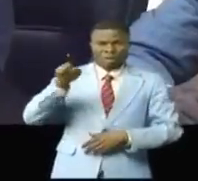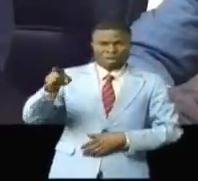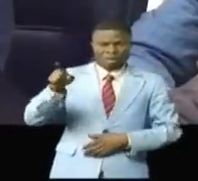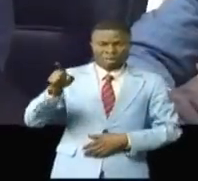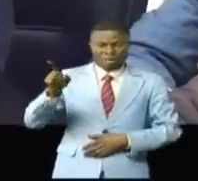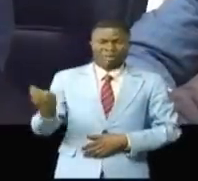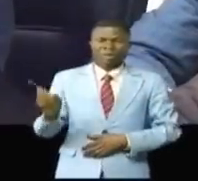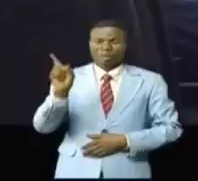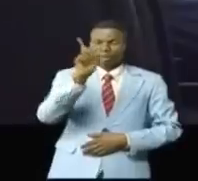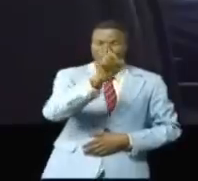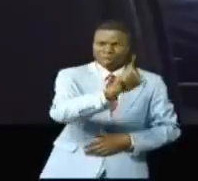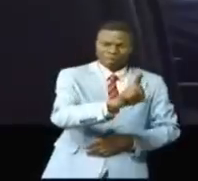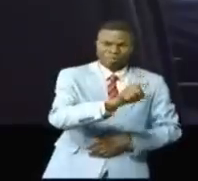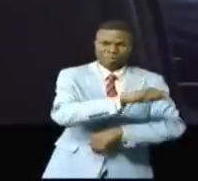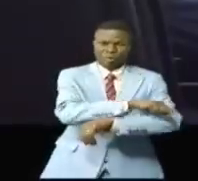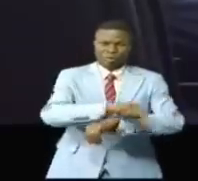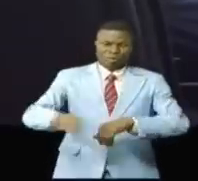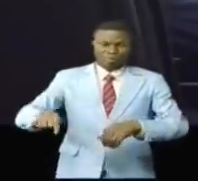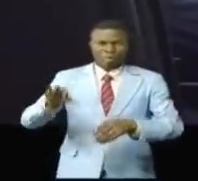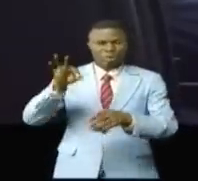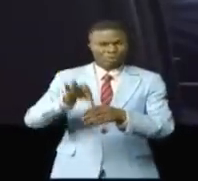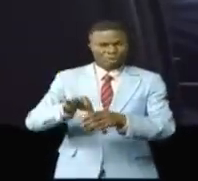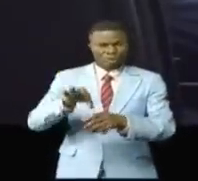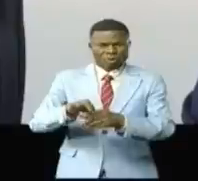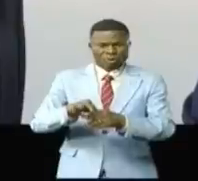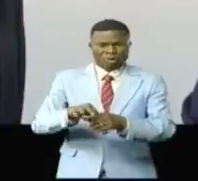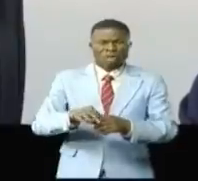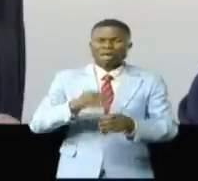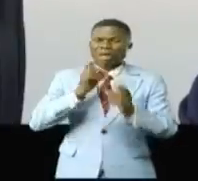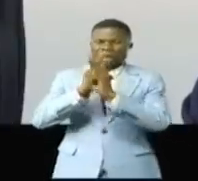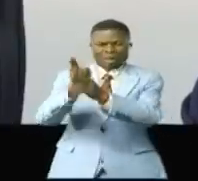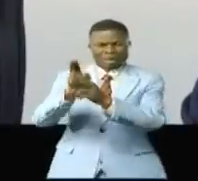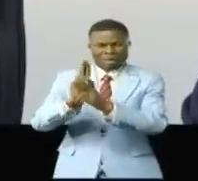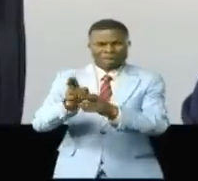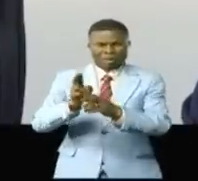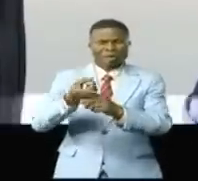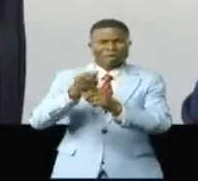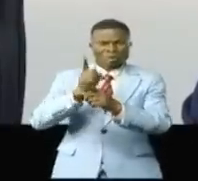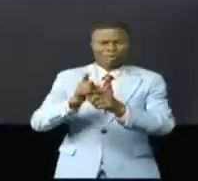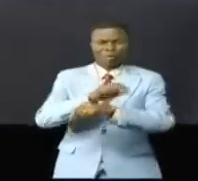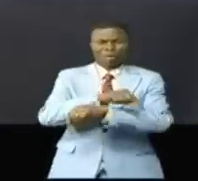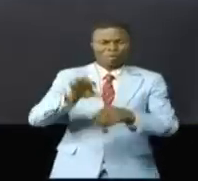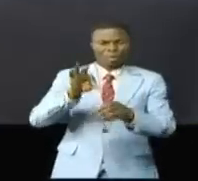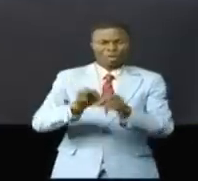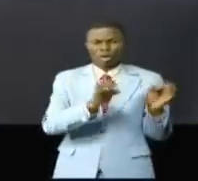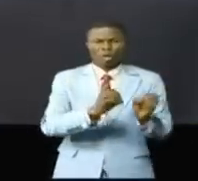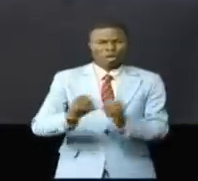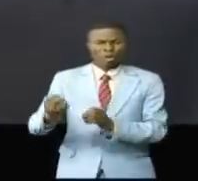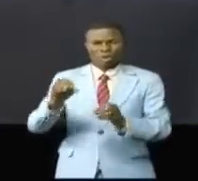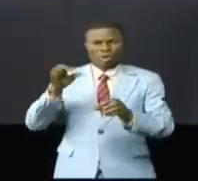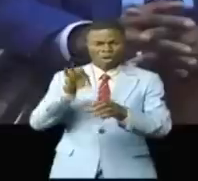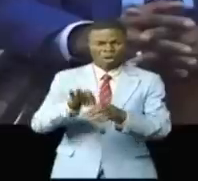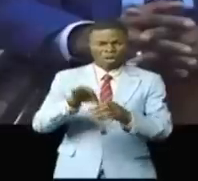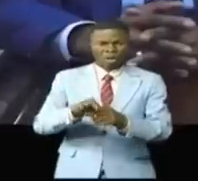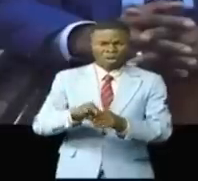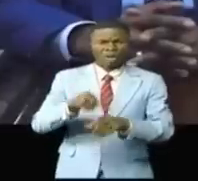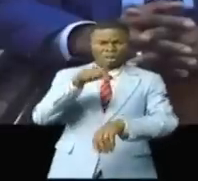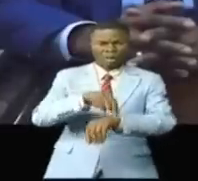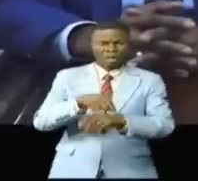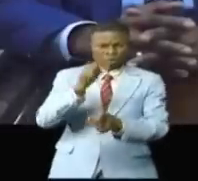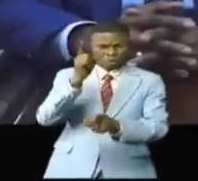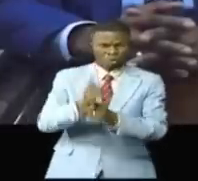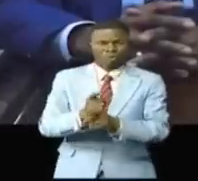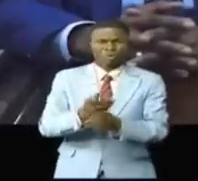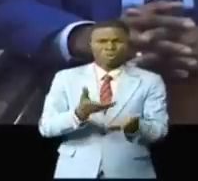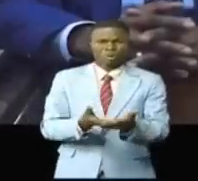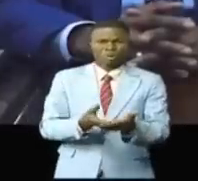Bialosu Kawata, s'est dit rassurée par l'assurance donnée par la CENI pour l'organisation des élections à la date échue.